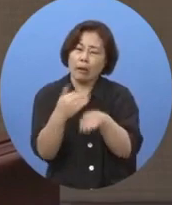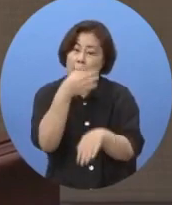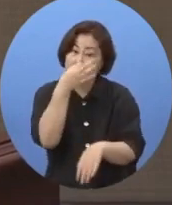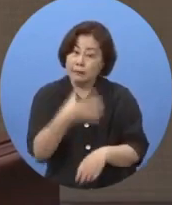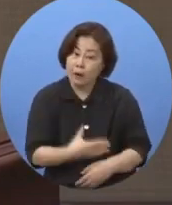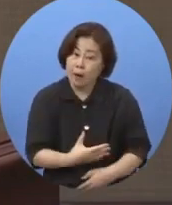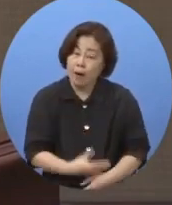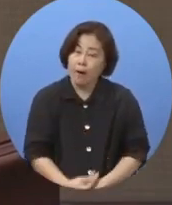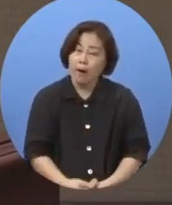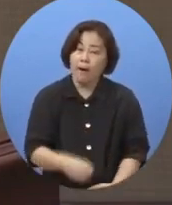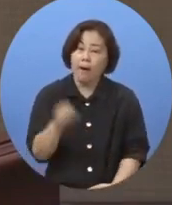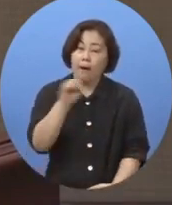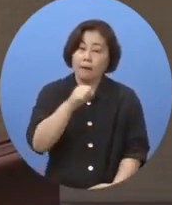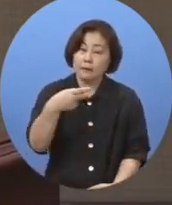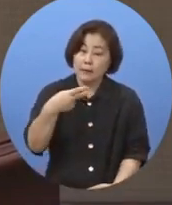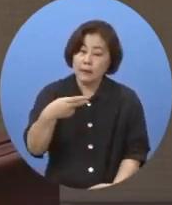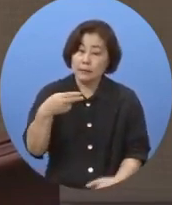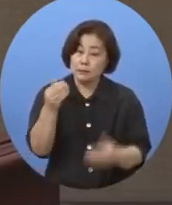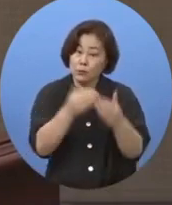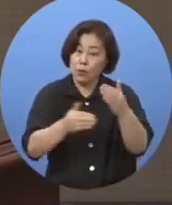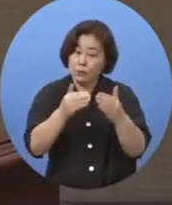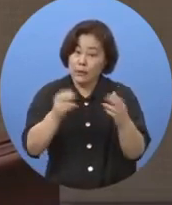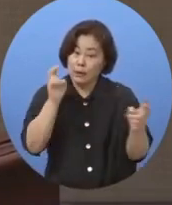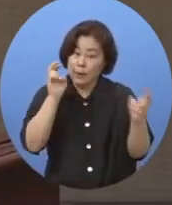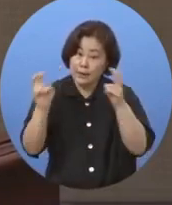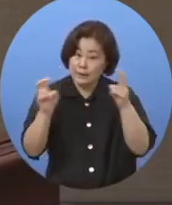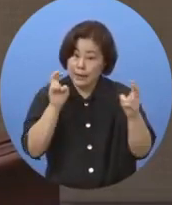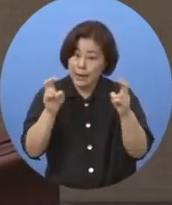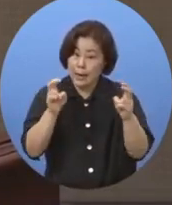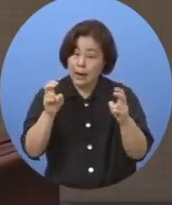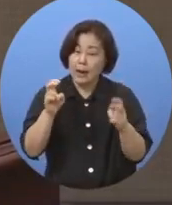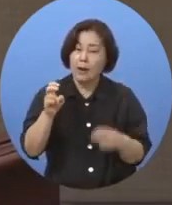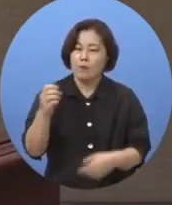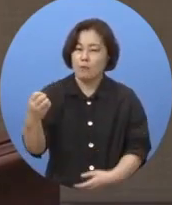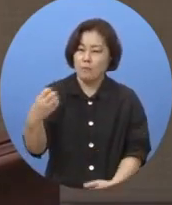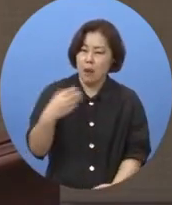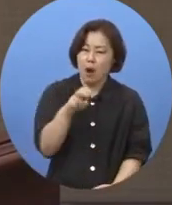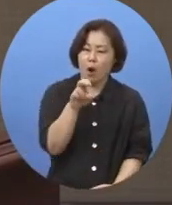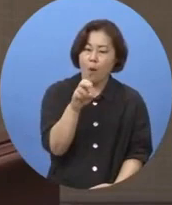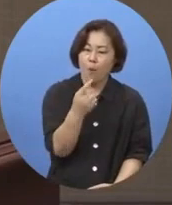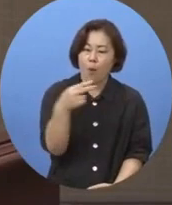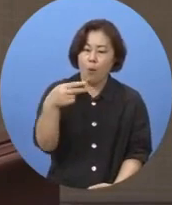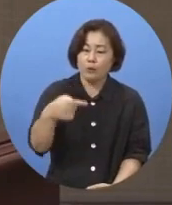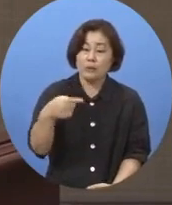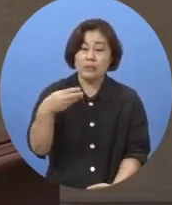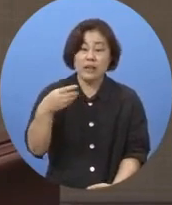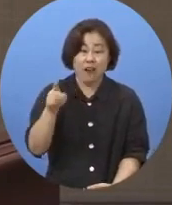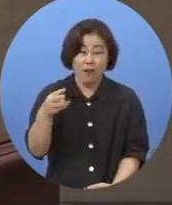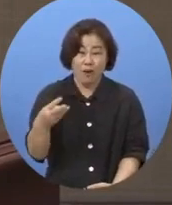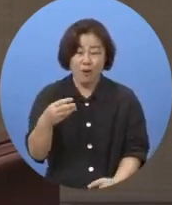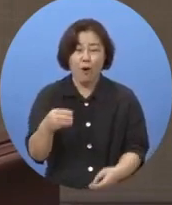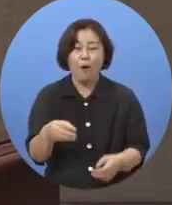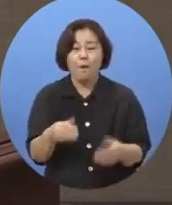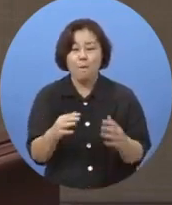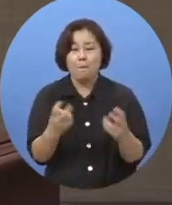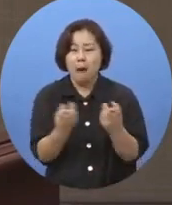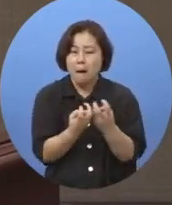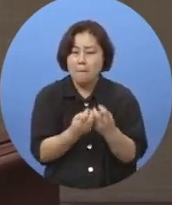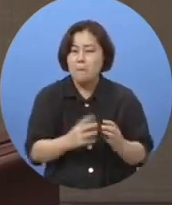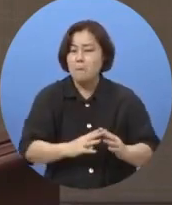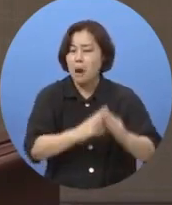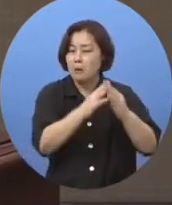고려해 SH 공사에서 모듈로 공법을 제안한 것과 디자인 혁신으로 보다